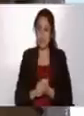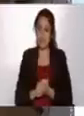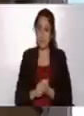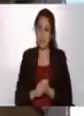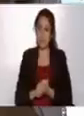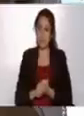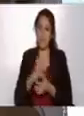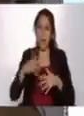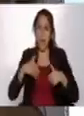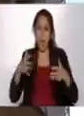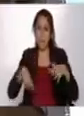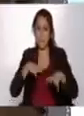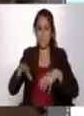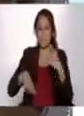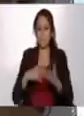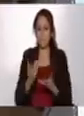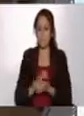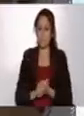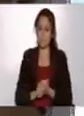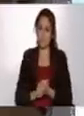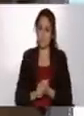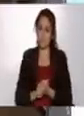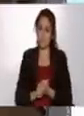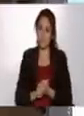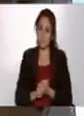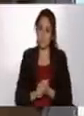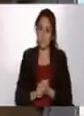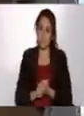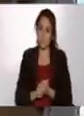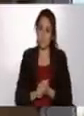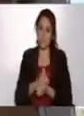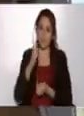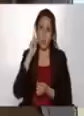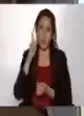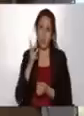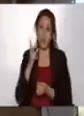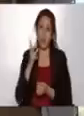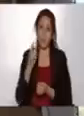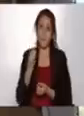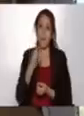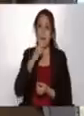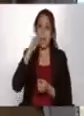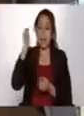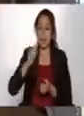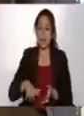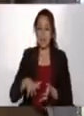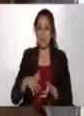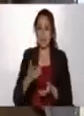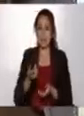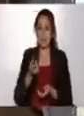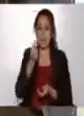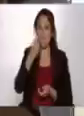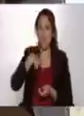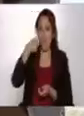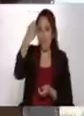تلعب في اللعب بتاعتها، ما صرفتش العيدية بتاعتها، أقسم بالله بنت ما صرفت العيدية بتاعتها، خرجت